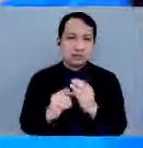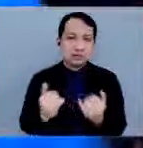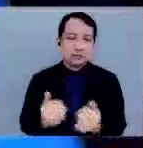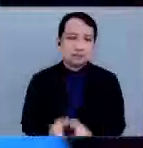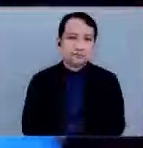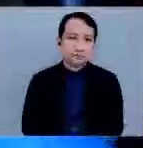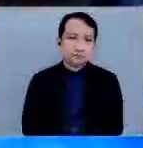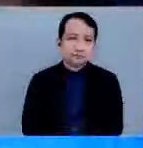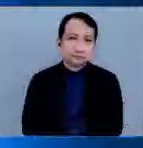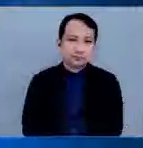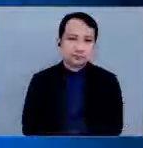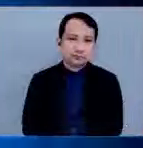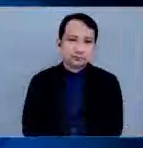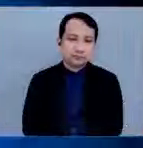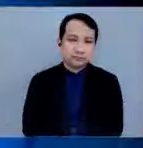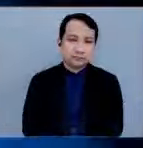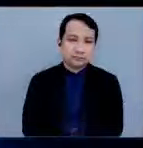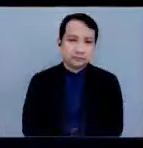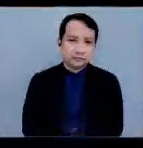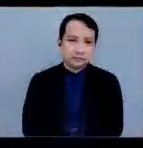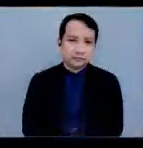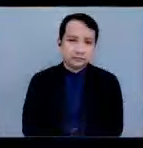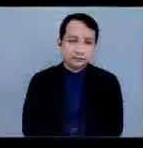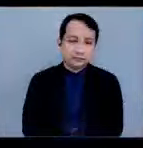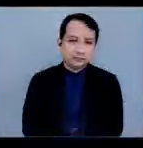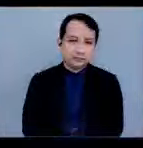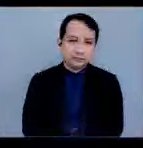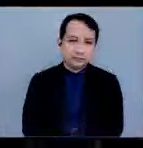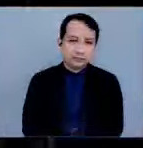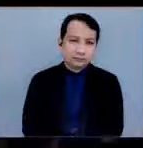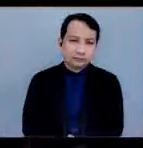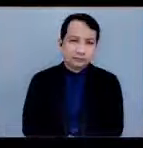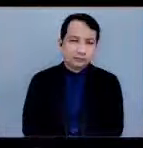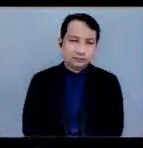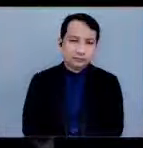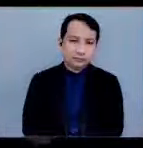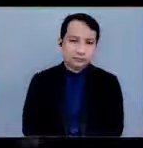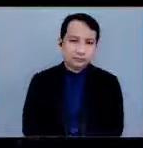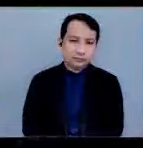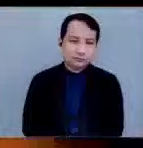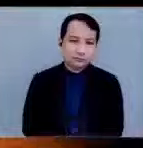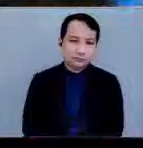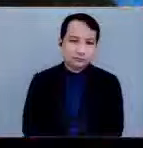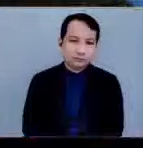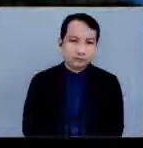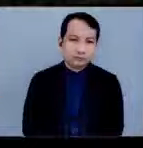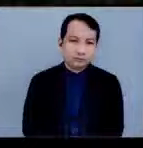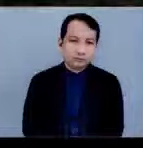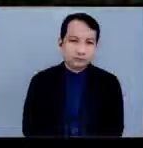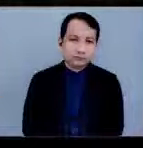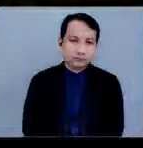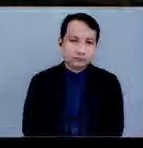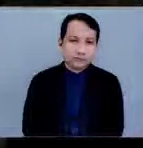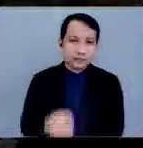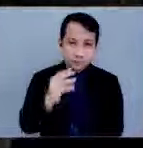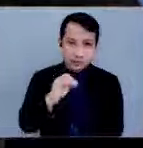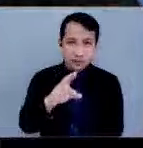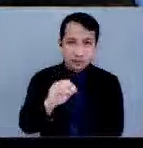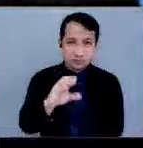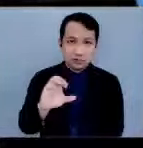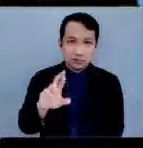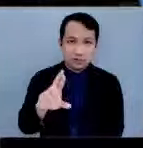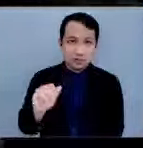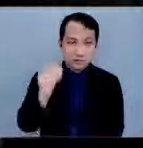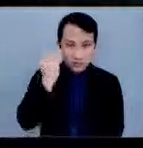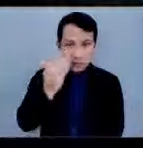Sa Baybas din, nahuli ang tulak umano ng droga na ito sa Maria Aurora Aurora. Kinilala ang suspect na si